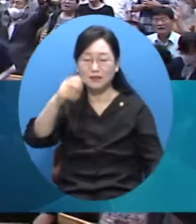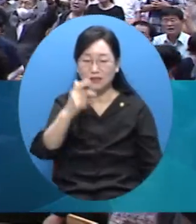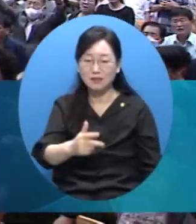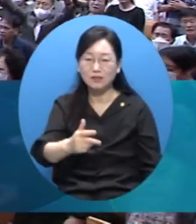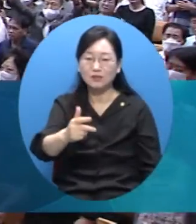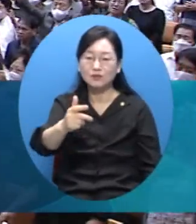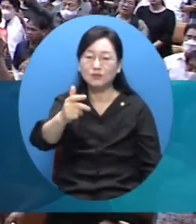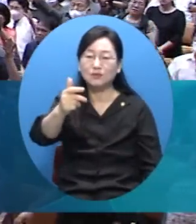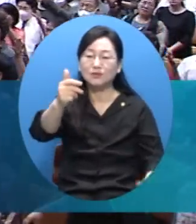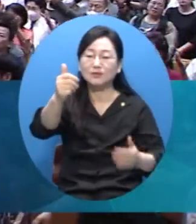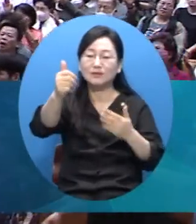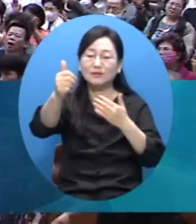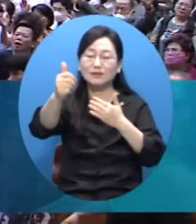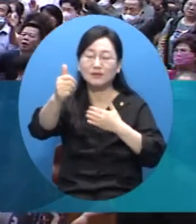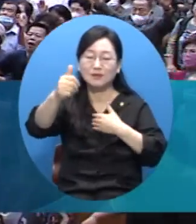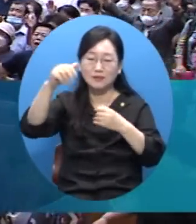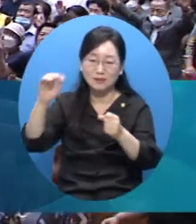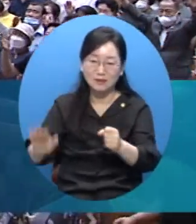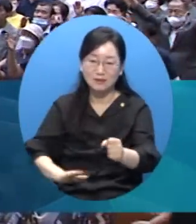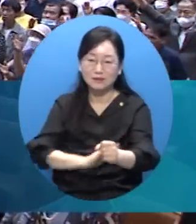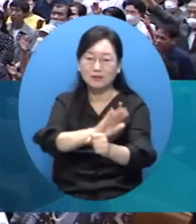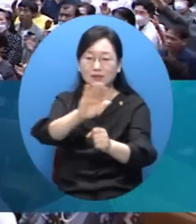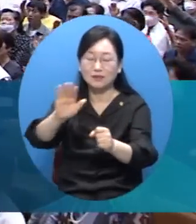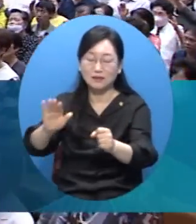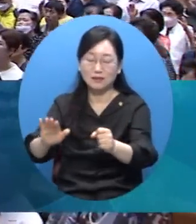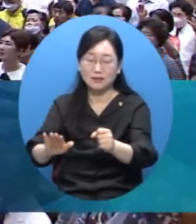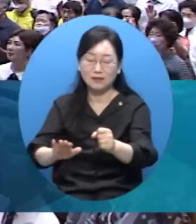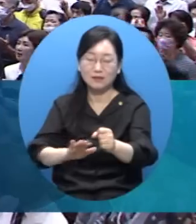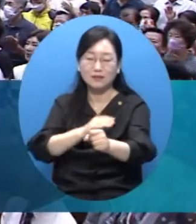언제나 주는 날